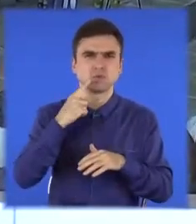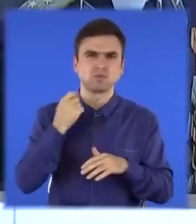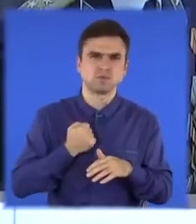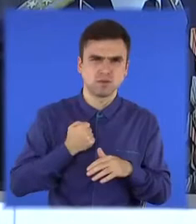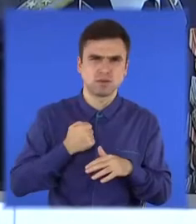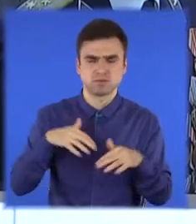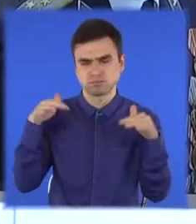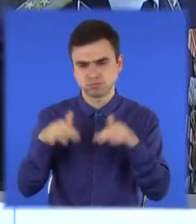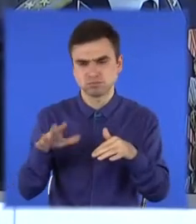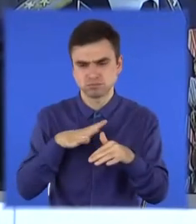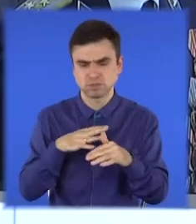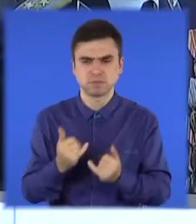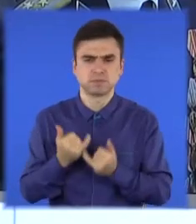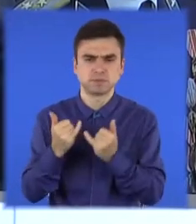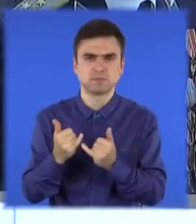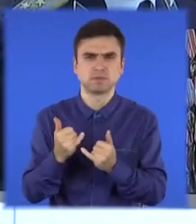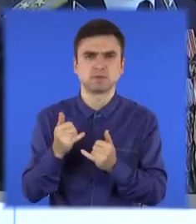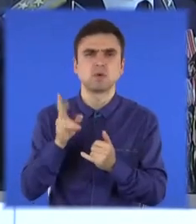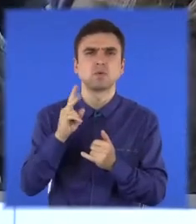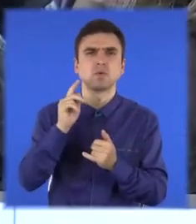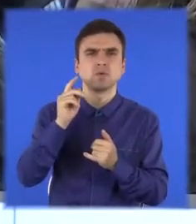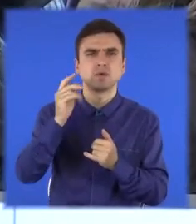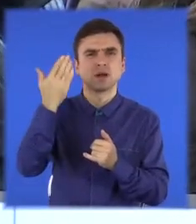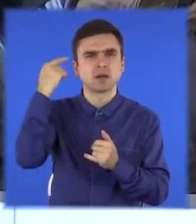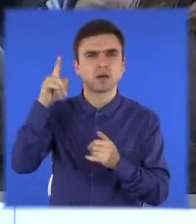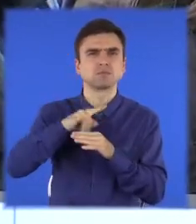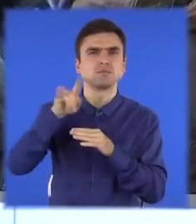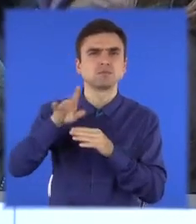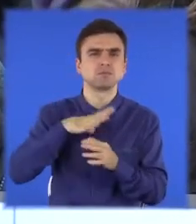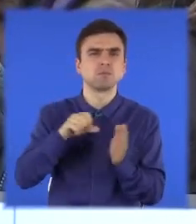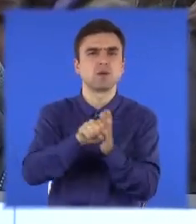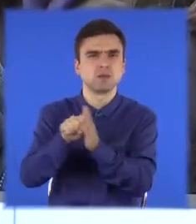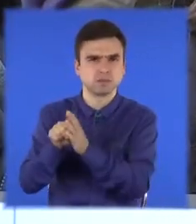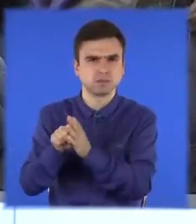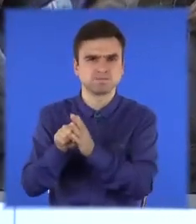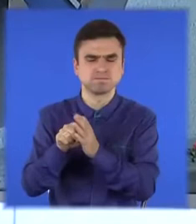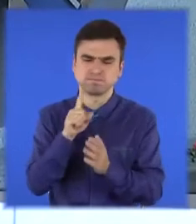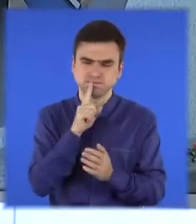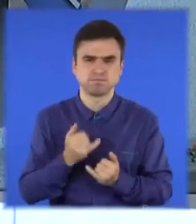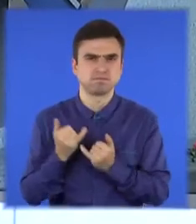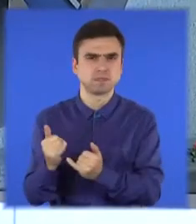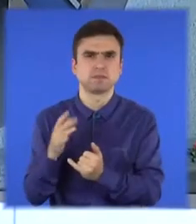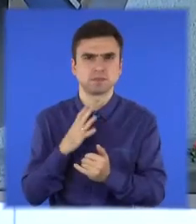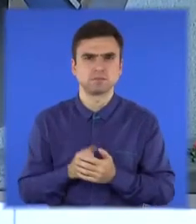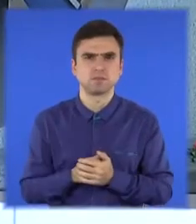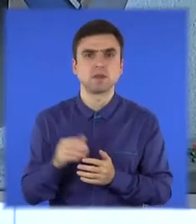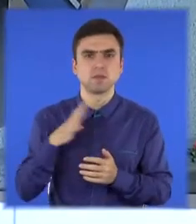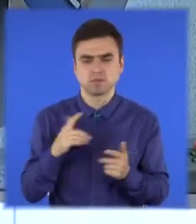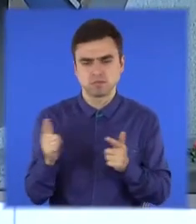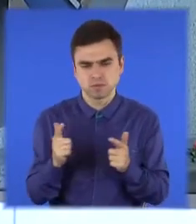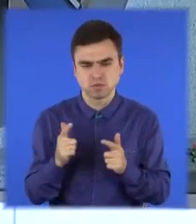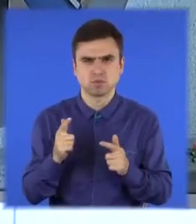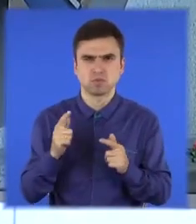мовчання. Ідея відкрити монумент виникла 5 років тому, на його створення витратили трохи більше місяця.